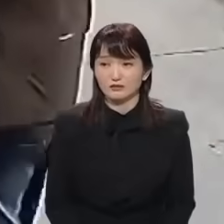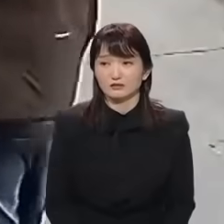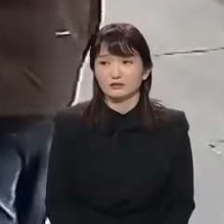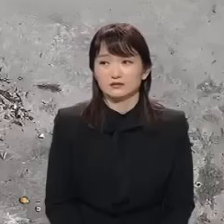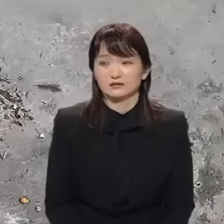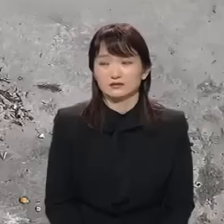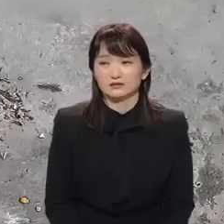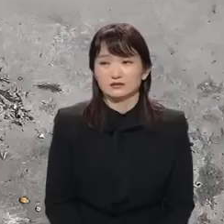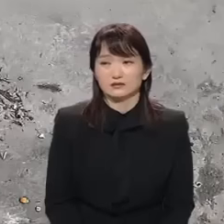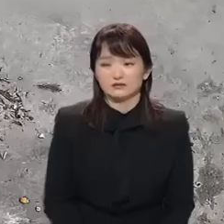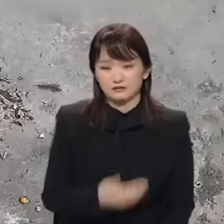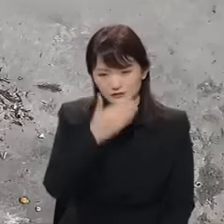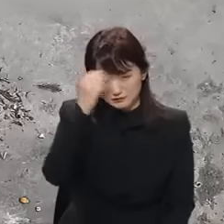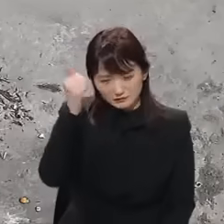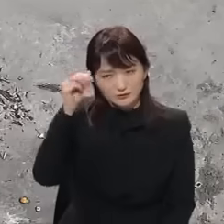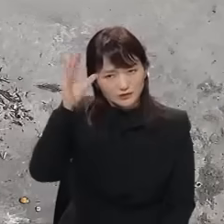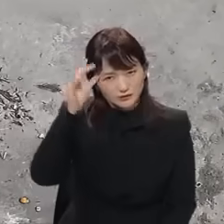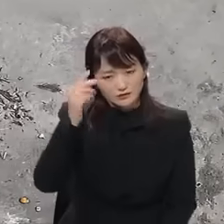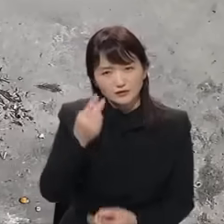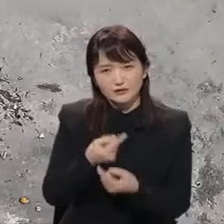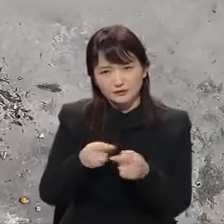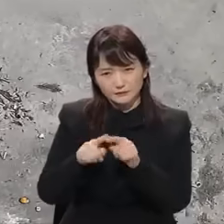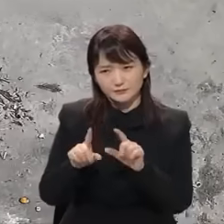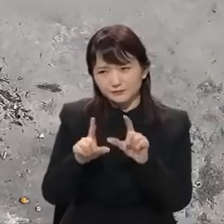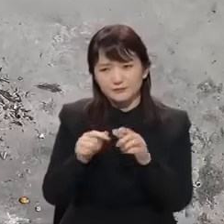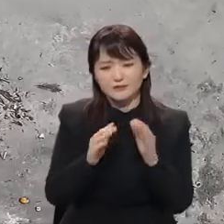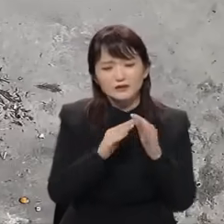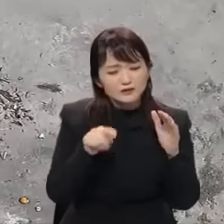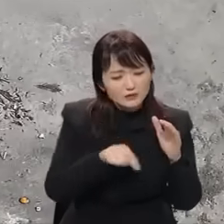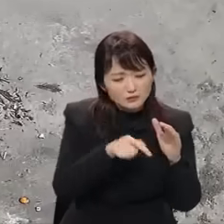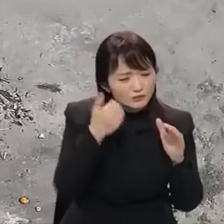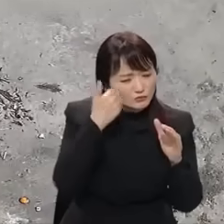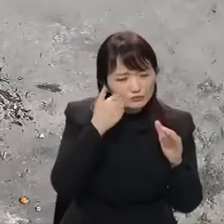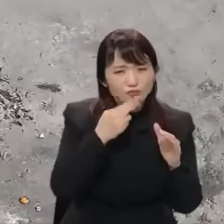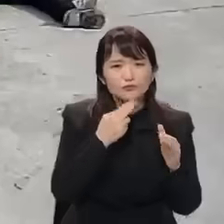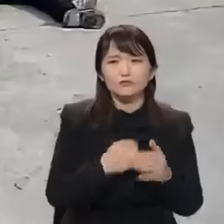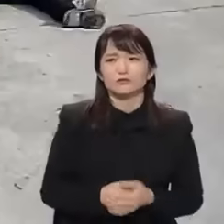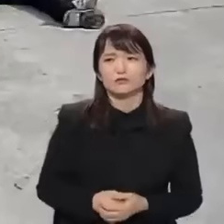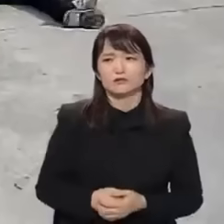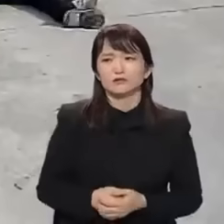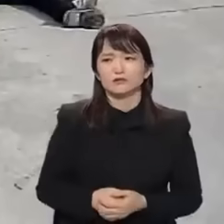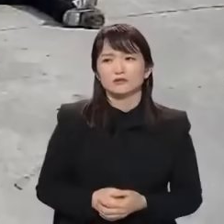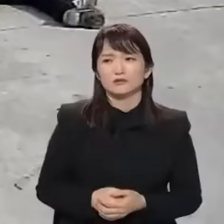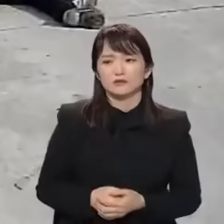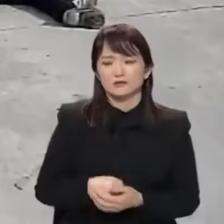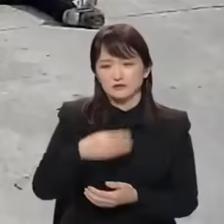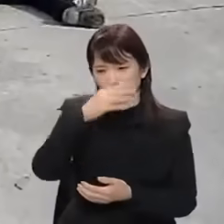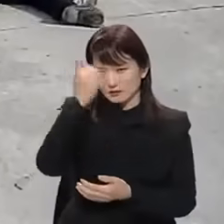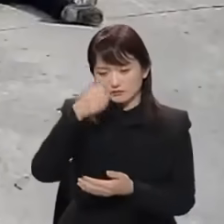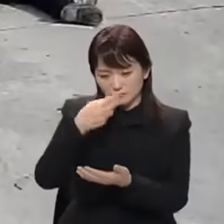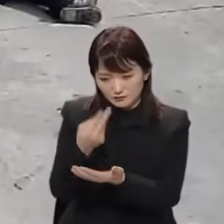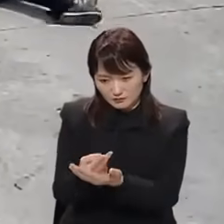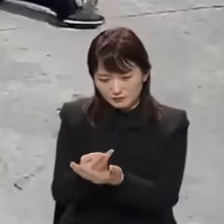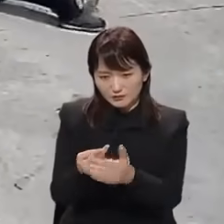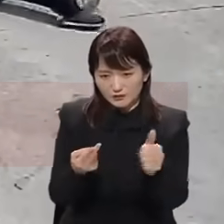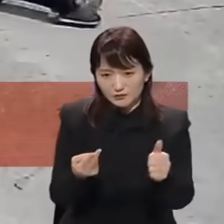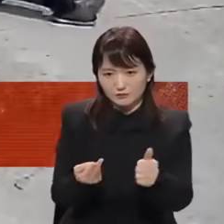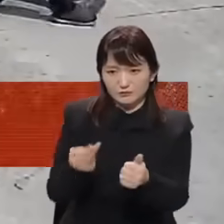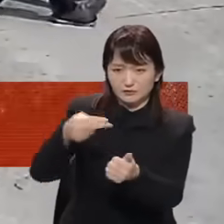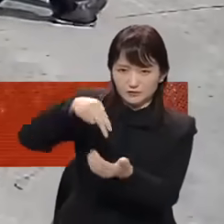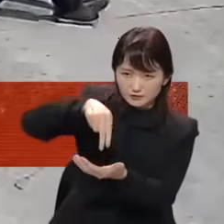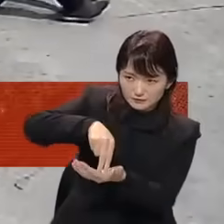네, 할아버지는 강아지와 단둘이 생활하셨고요. 집안에는 아무도 없었습니다. 남성이 넘어진 할아버지를 일으켜 세우죠. 네,